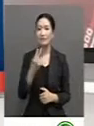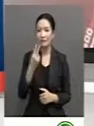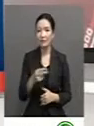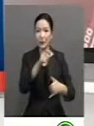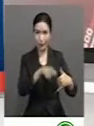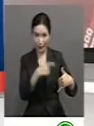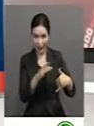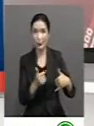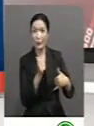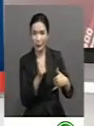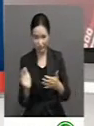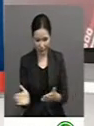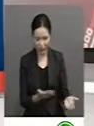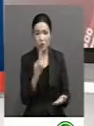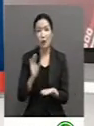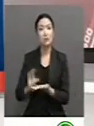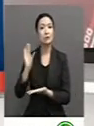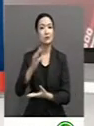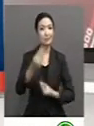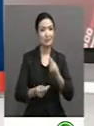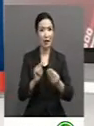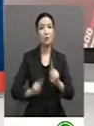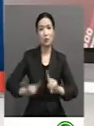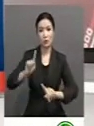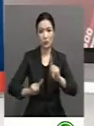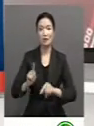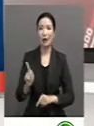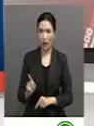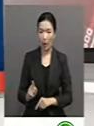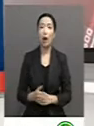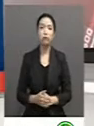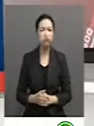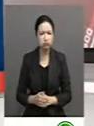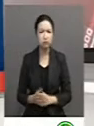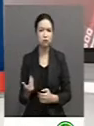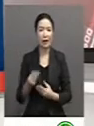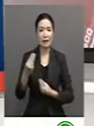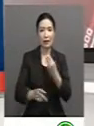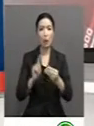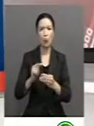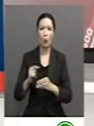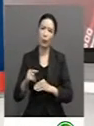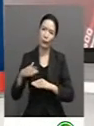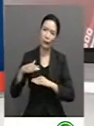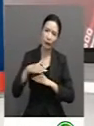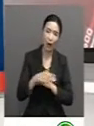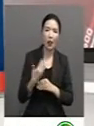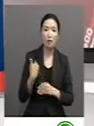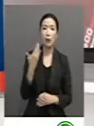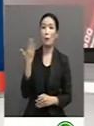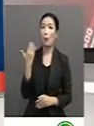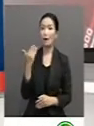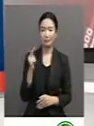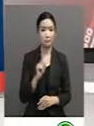ไปดูดาวรุ่งแล้วไปดูเรื่องการลงทุนในตลาดหุ้นกันบ้างนาทีนี้อาจจะไม่ใช่รุ่งเท่าไหร่นะคะเพราะว่าตลาดหุ้นย่อตัวลงมาตั้งแต่เมื่อวานแล้วล่